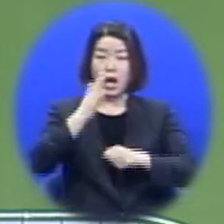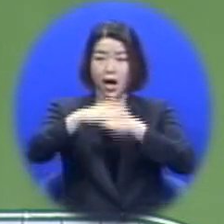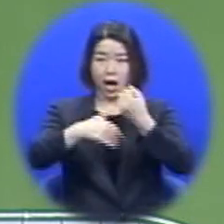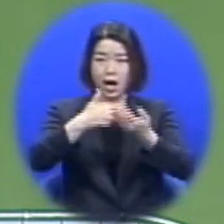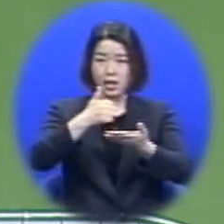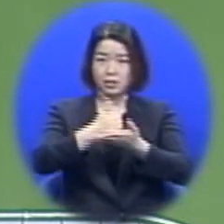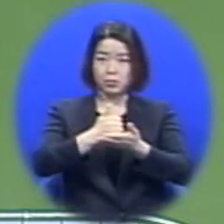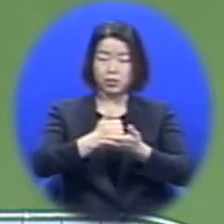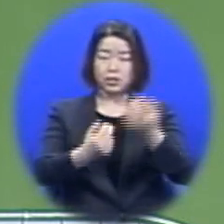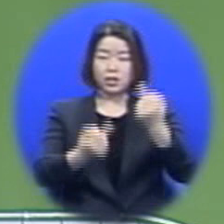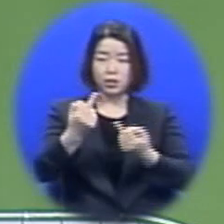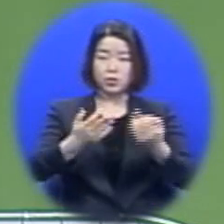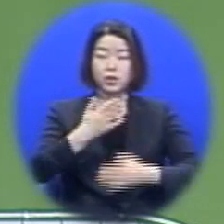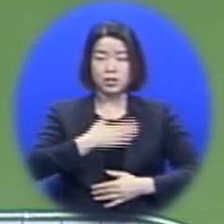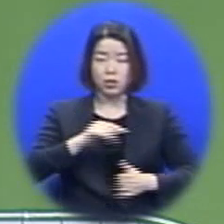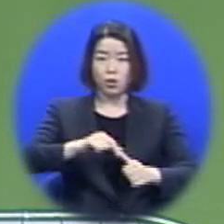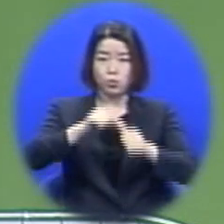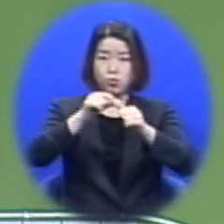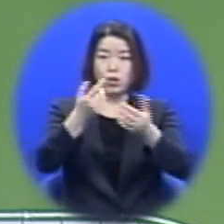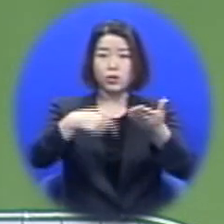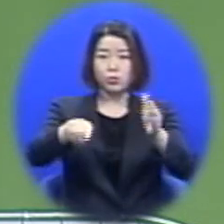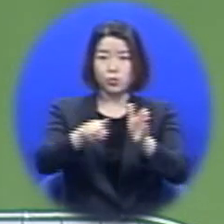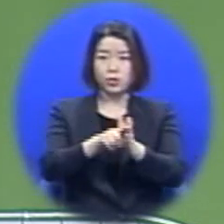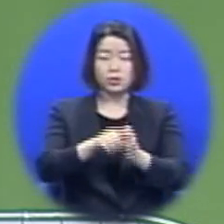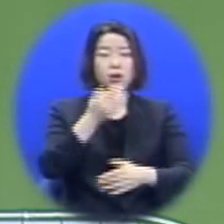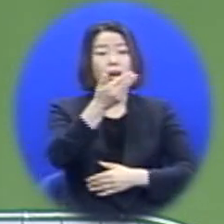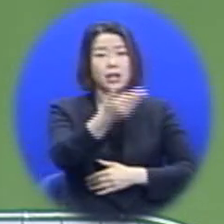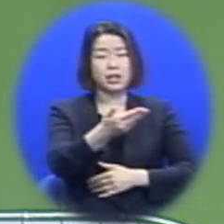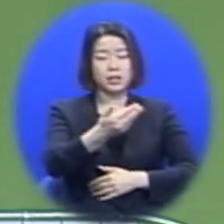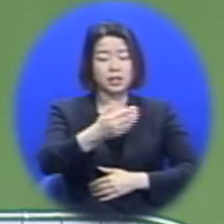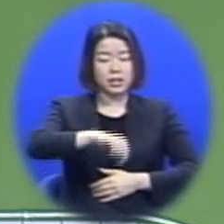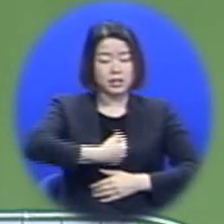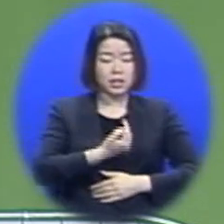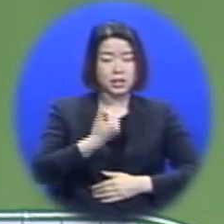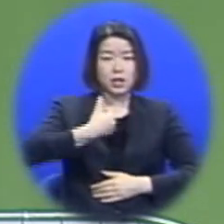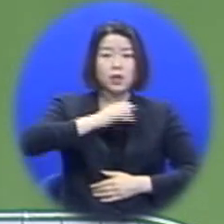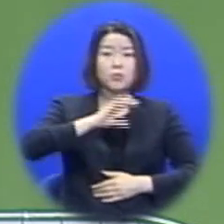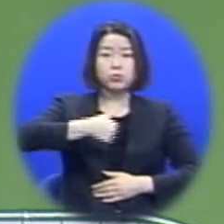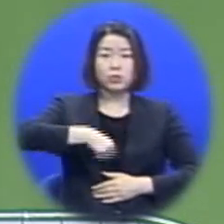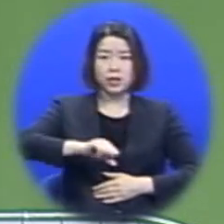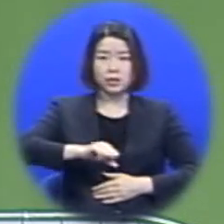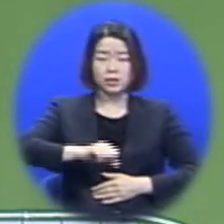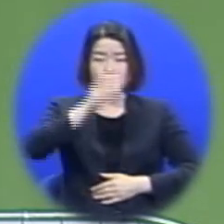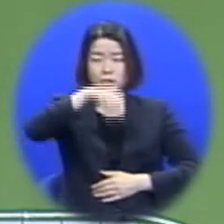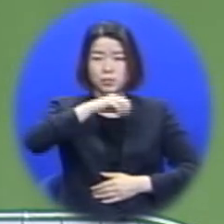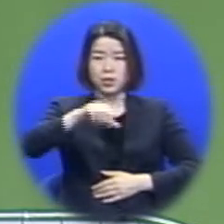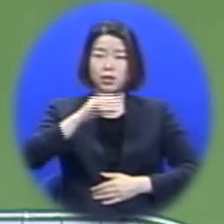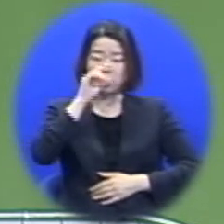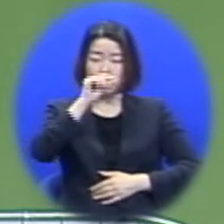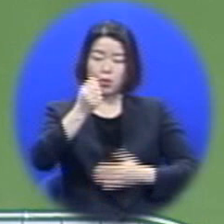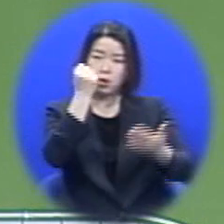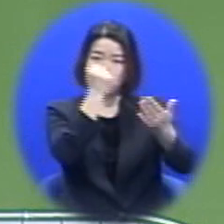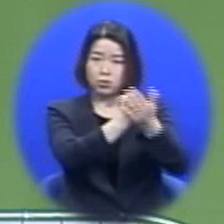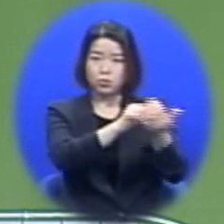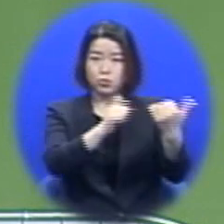하나님께서는 형제와 저를 구원하려고 당신의 독생자를 십자가에 못 박아 죽게까지 하셨는데